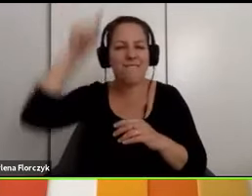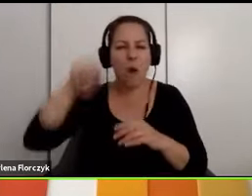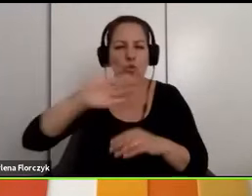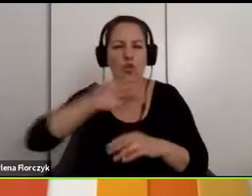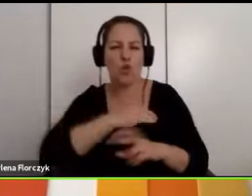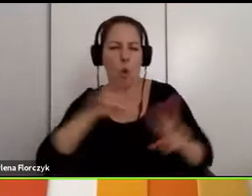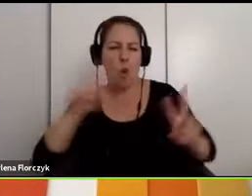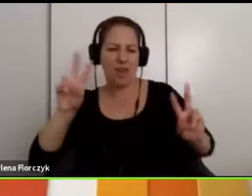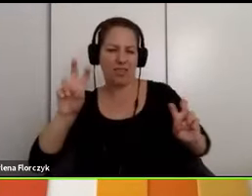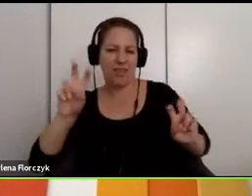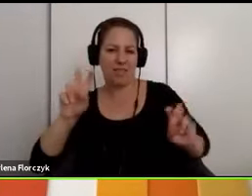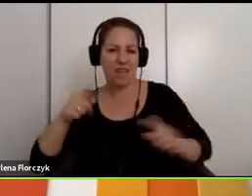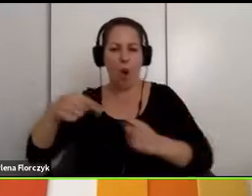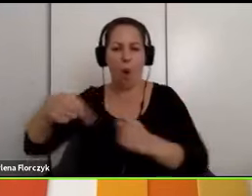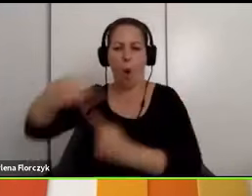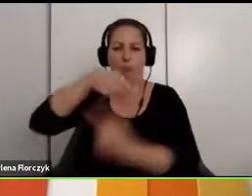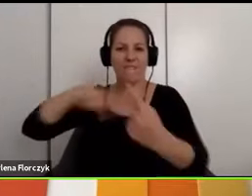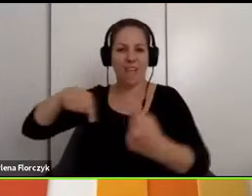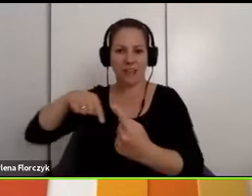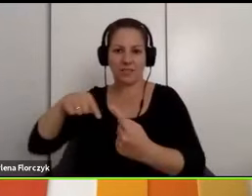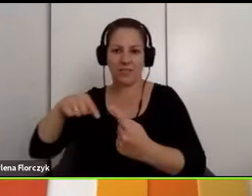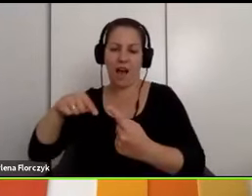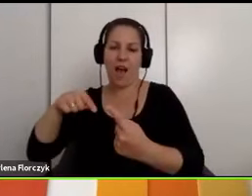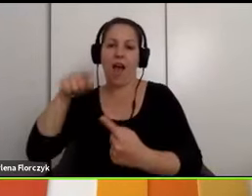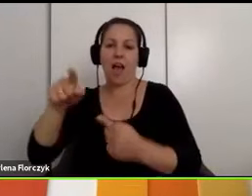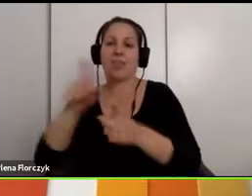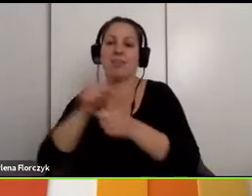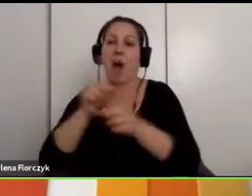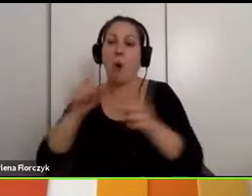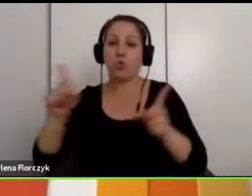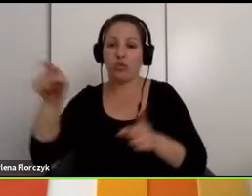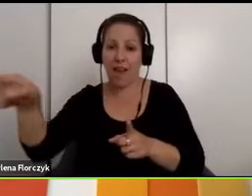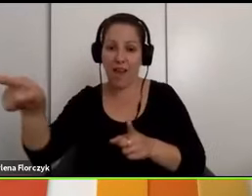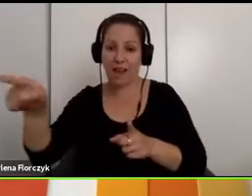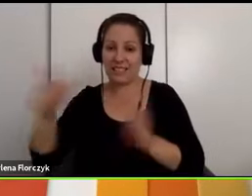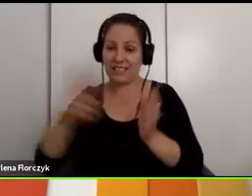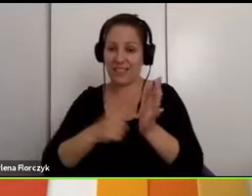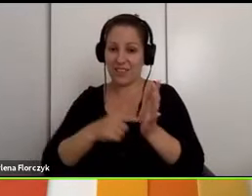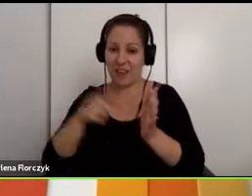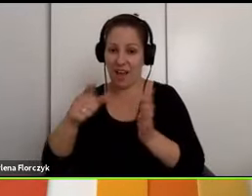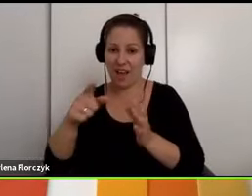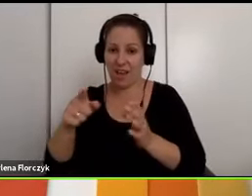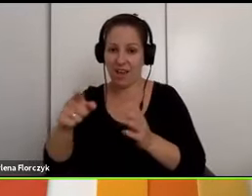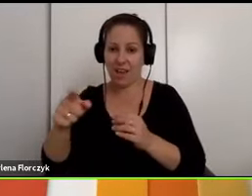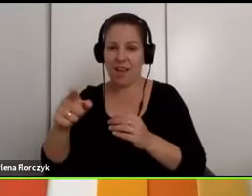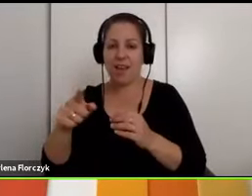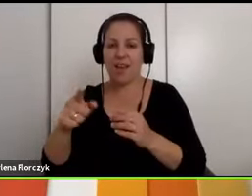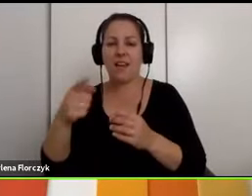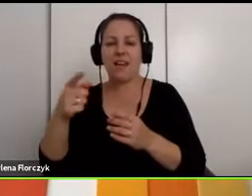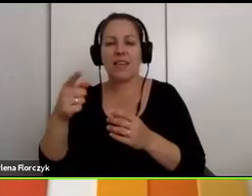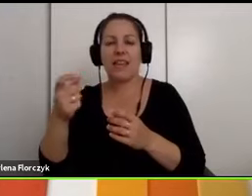role, nauczyciele, różnie to wygląda, ale zazwyczaj nauczyciele troszeczkę oddają więcej inicjatywy,